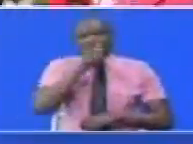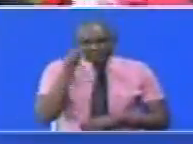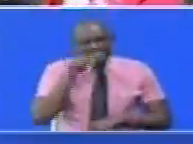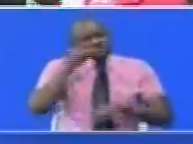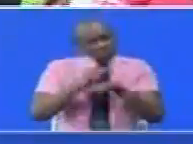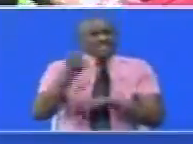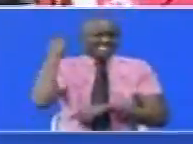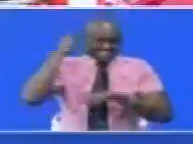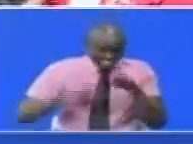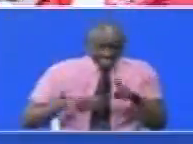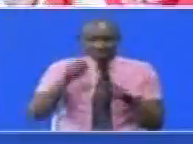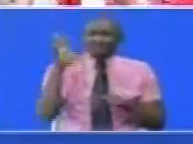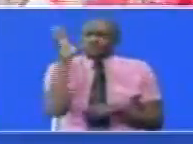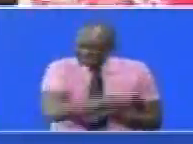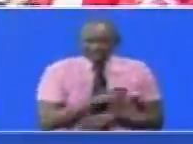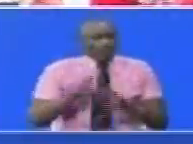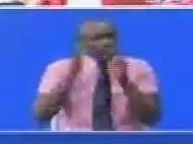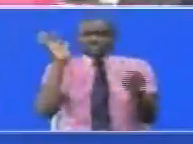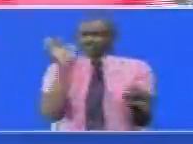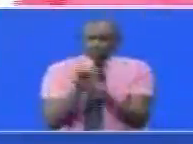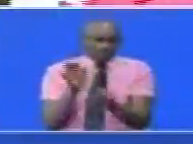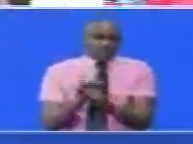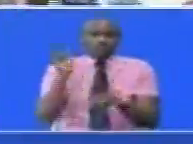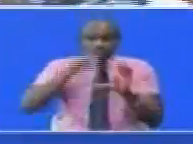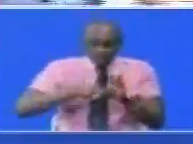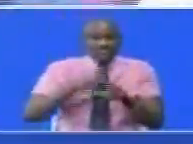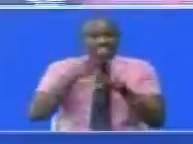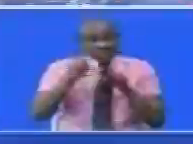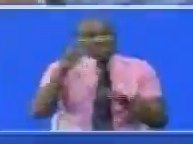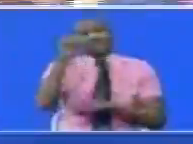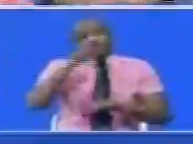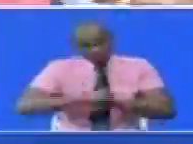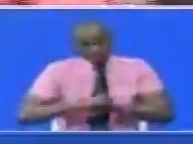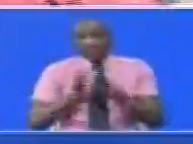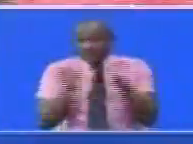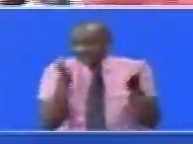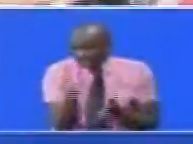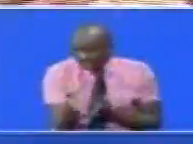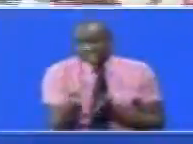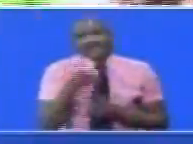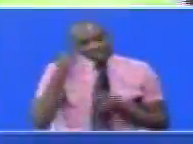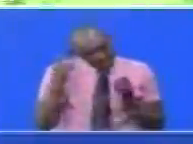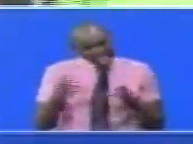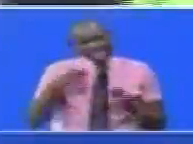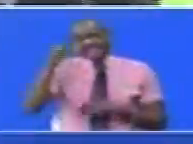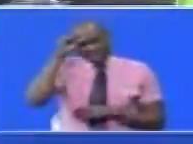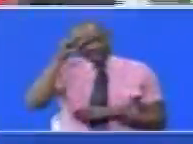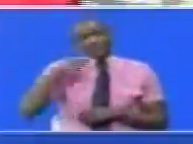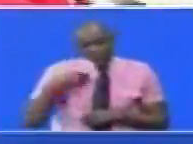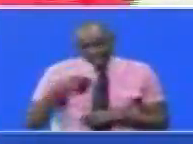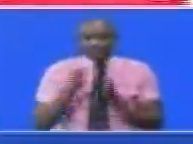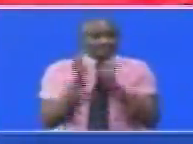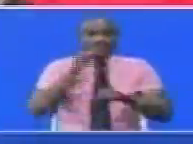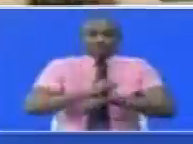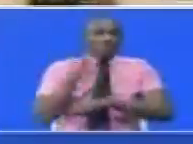mwaka jana kuzikosa nafasi hizo kwa wingi kufuatia sera za serikali za kuwapa kipaumbele wanafunzi wa shule za umma katika nafasi za shule